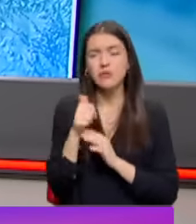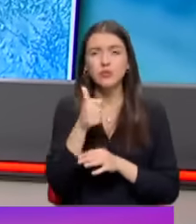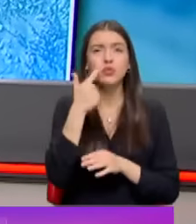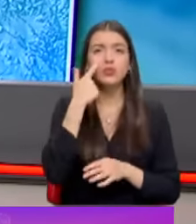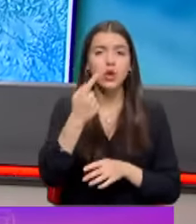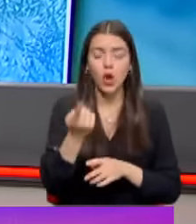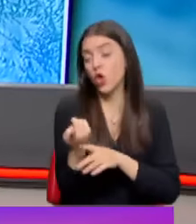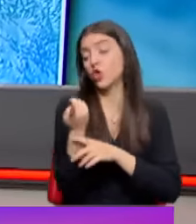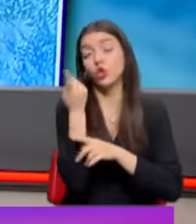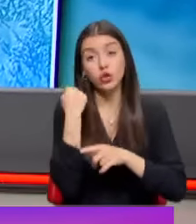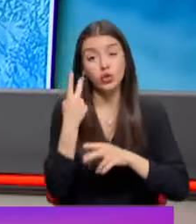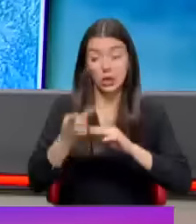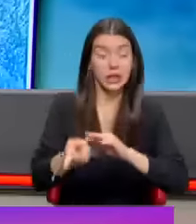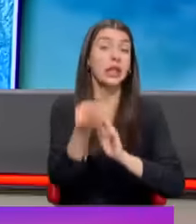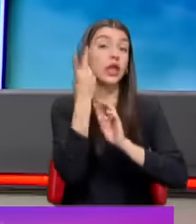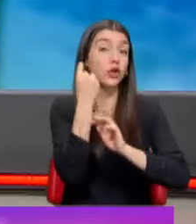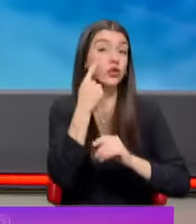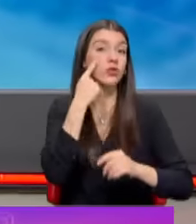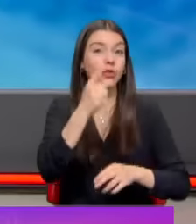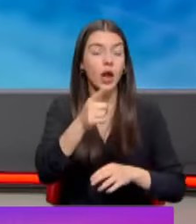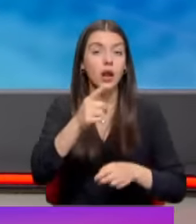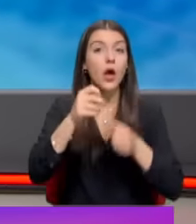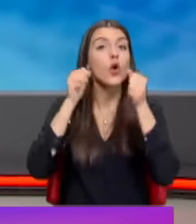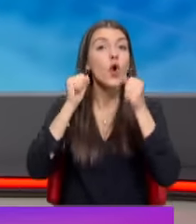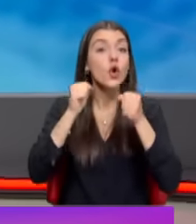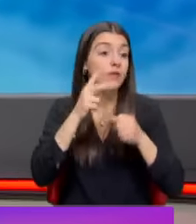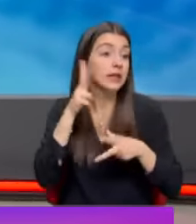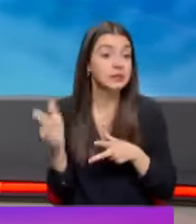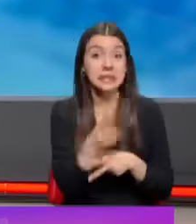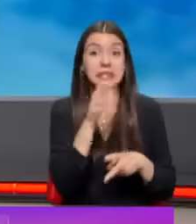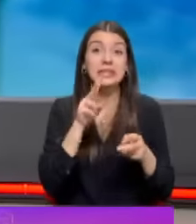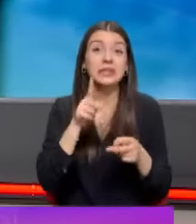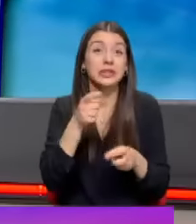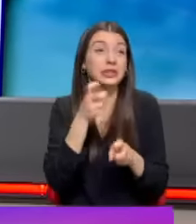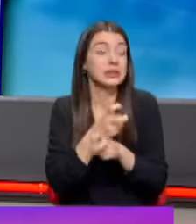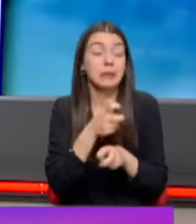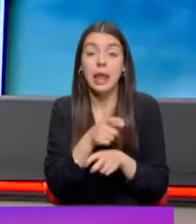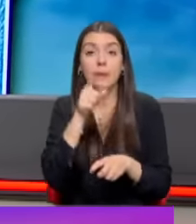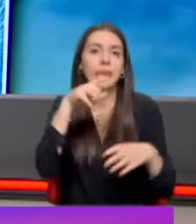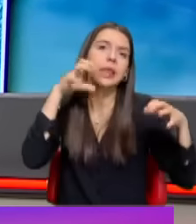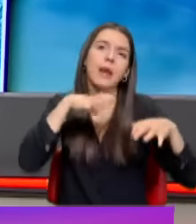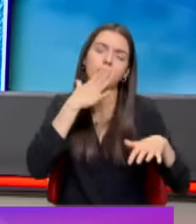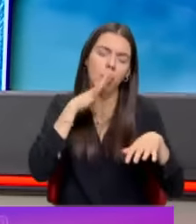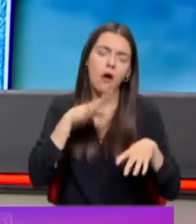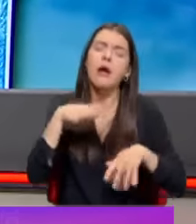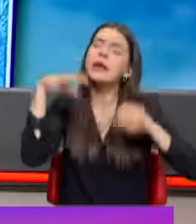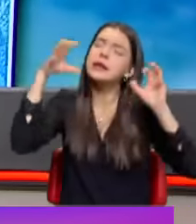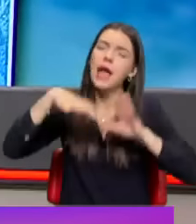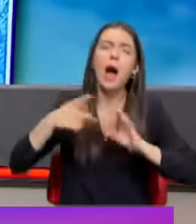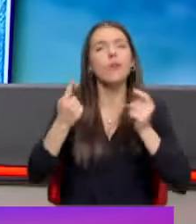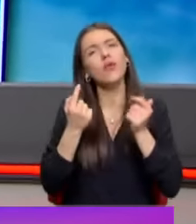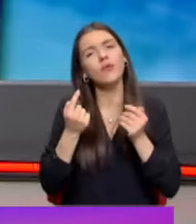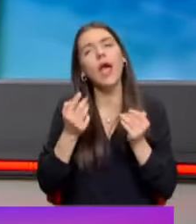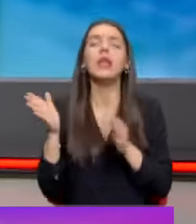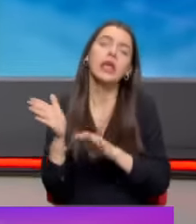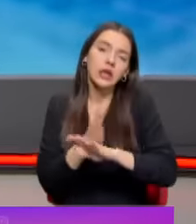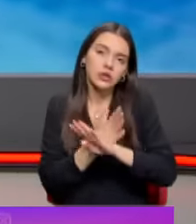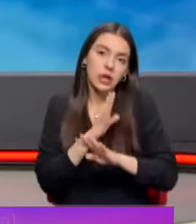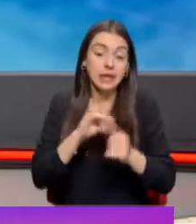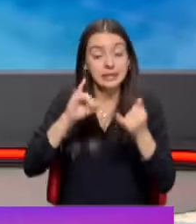dün, evvelsi gün olduğu gibi kuvvetli bir sağanak yağıştan bahsetmiyoruz. Daha gelip geçici bir yağıştan bahsediyoruz. Salı